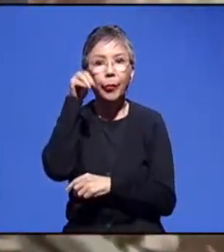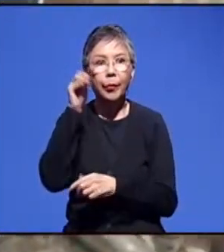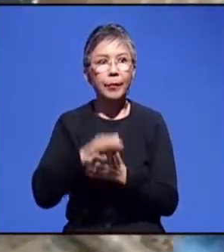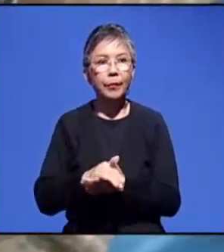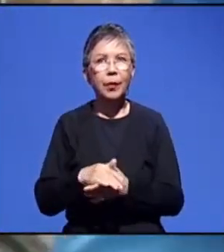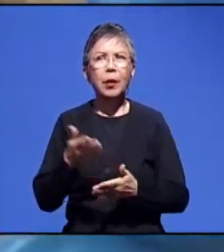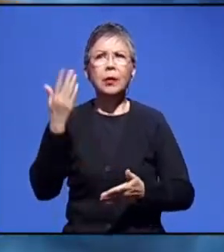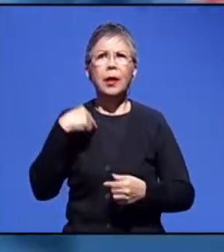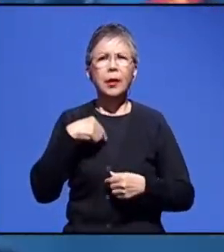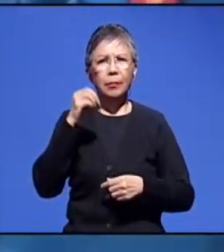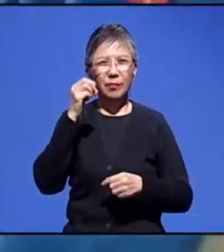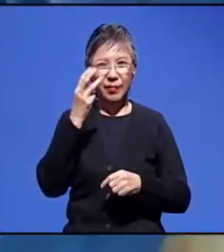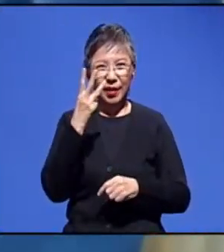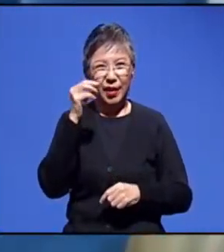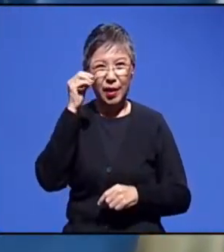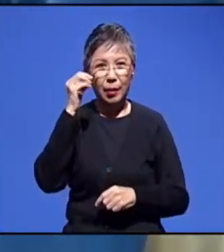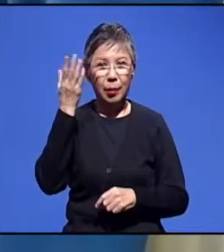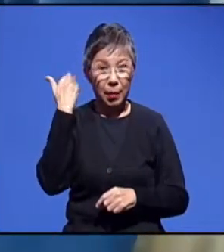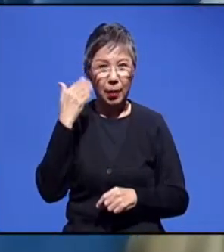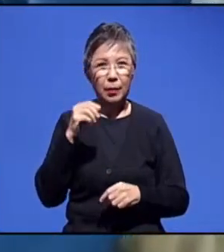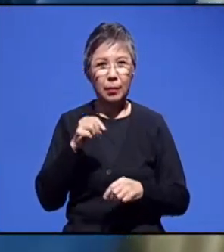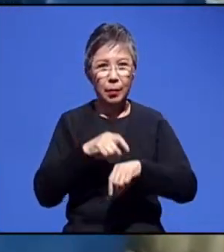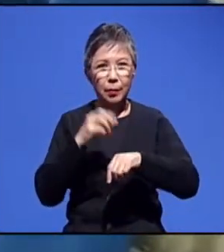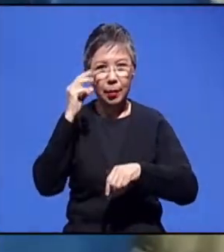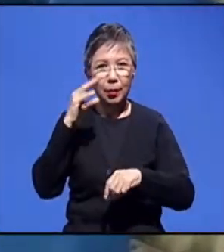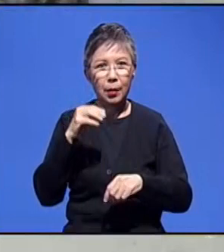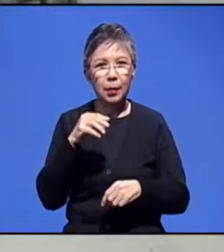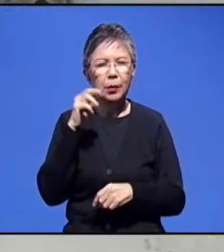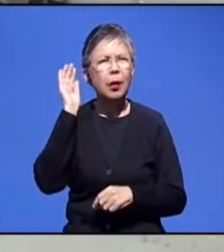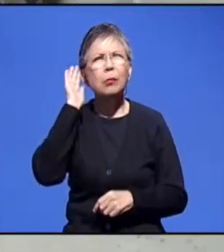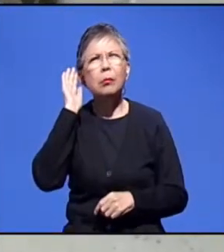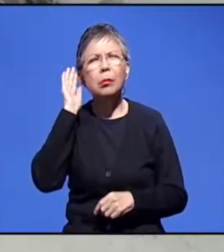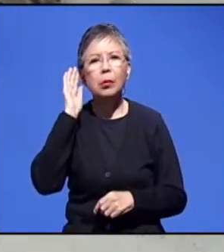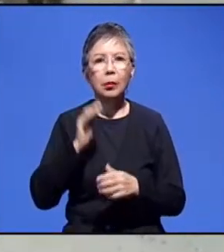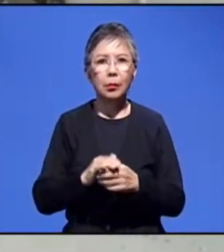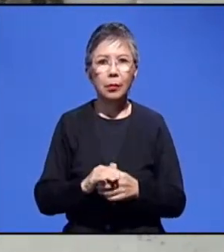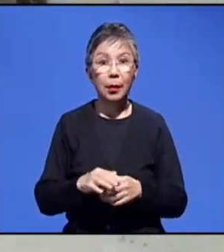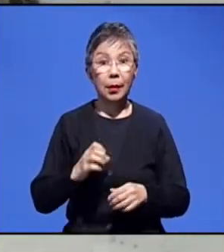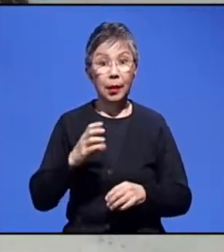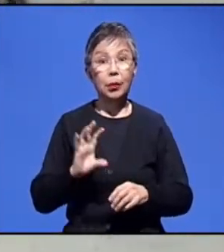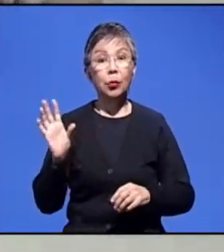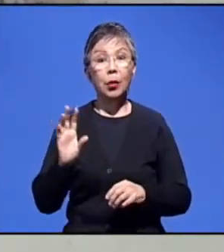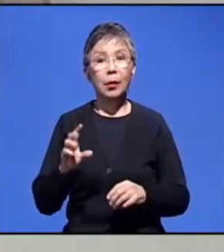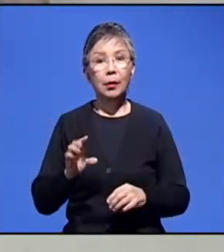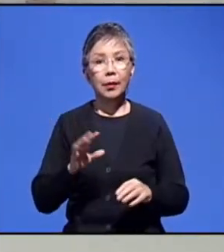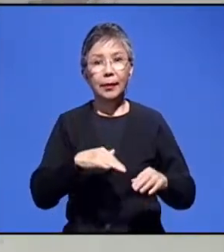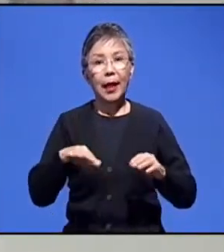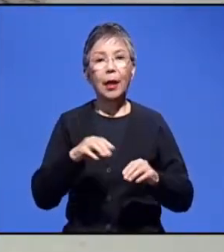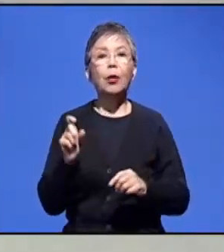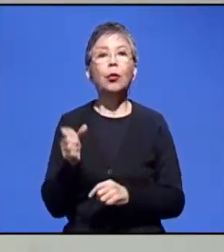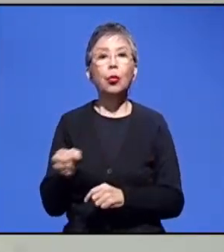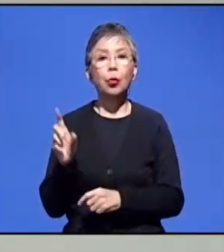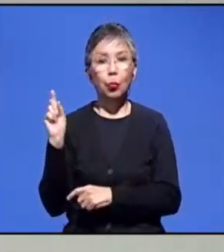3 kemarin tadi, saya kirain kan apa... Situ Pete, Kelurahan Sukadamai, Tanah Sareal, Kota